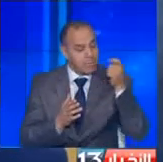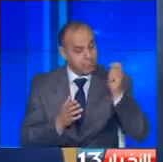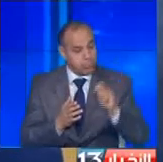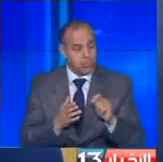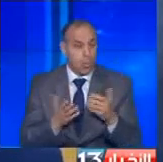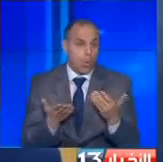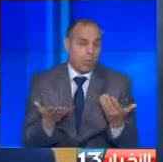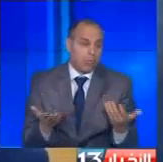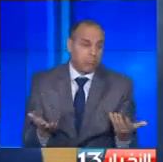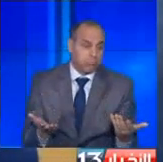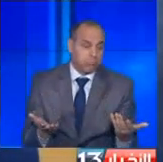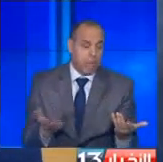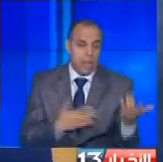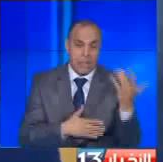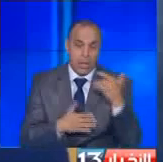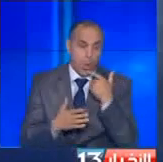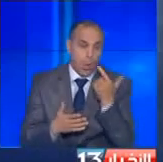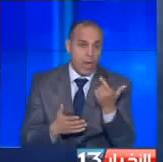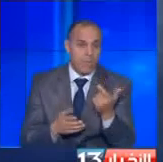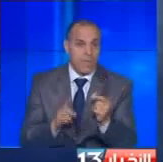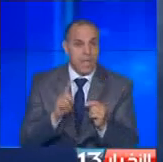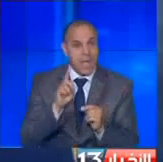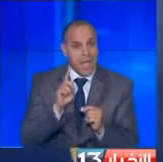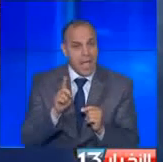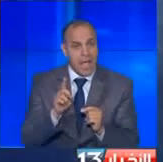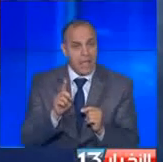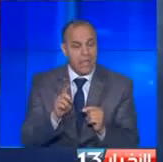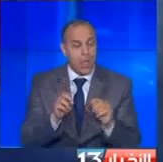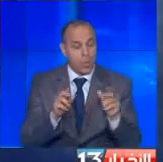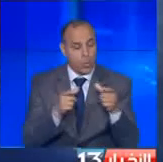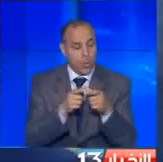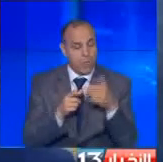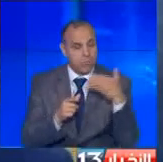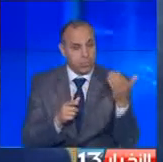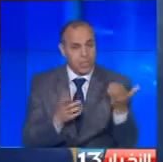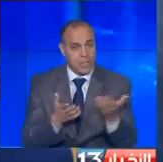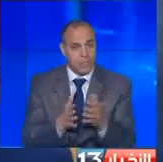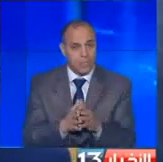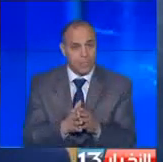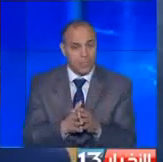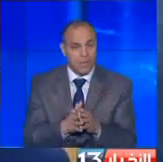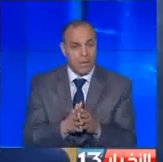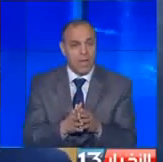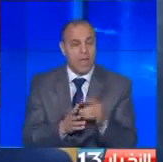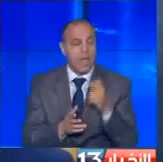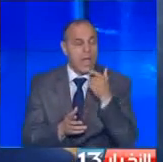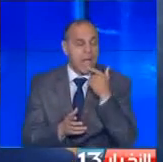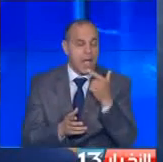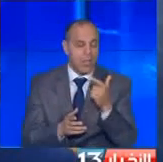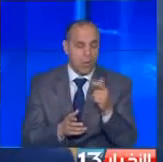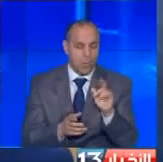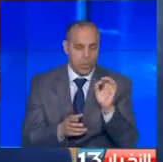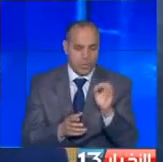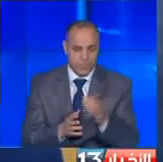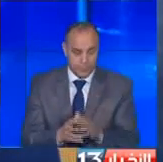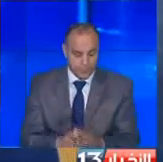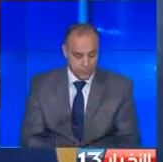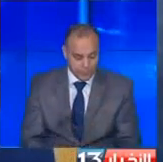هذه الظروف تبني خطاب جامع يجمع الصف الدولي حول القضايا الإنسانية.